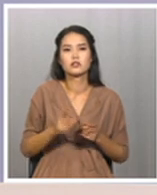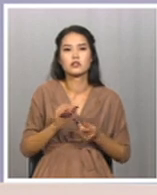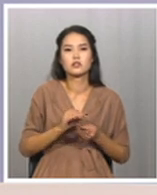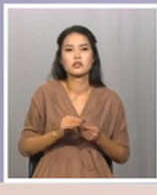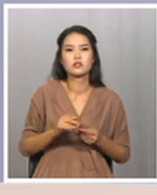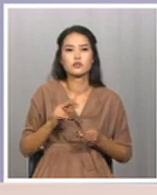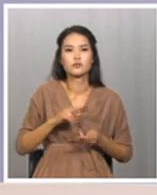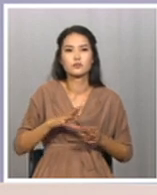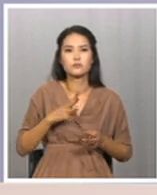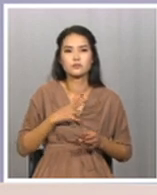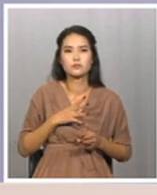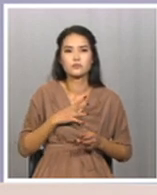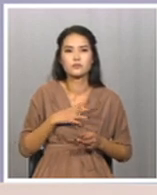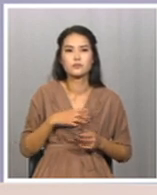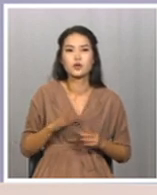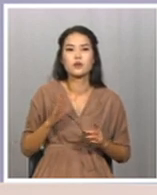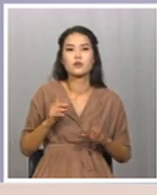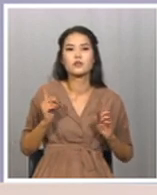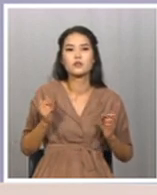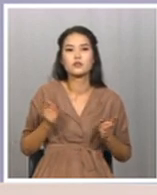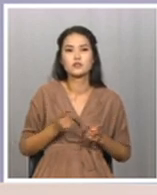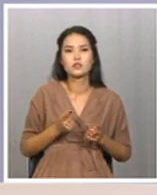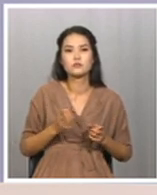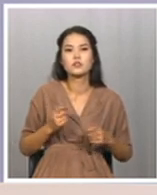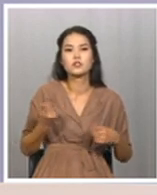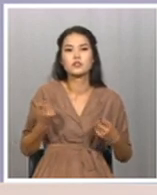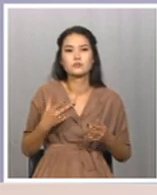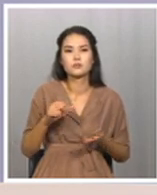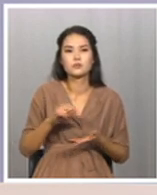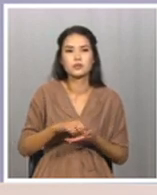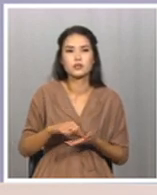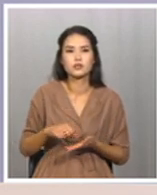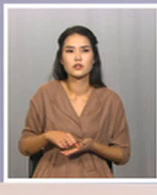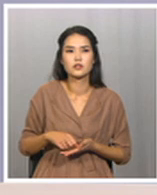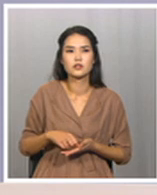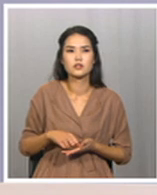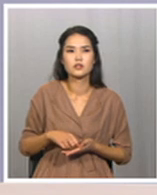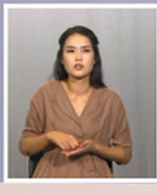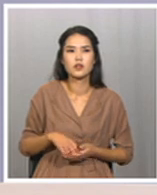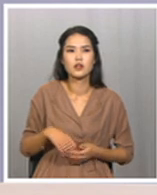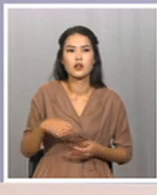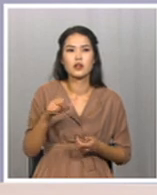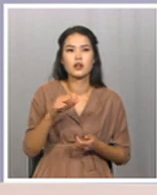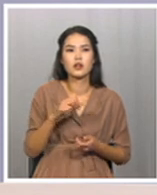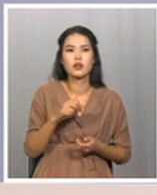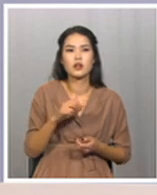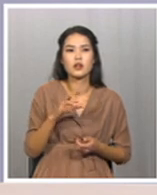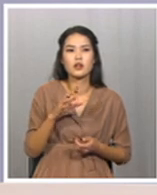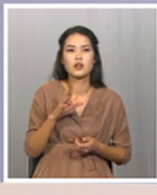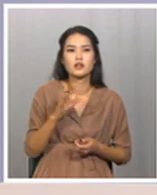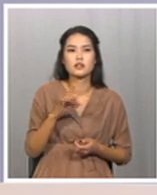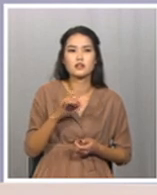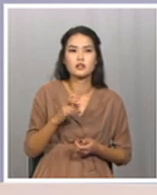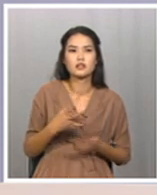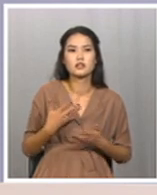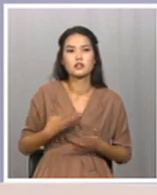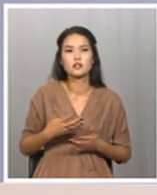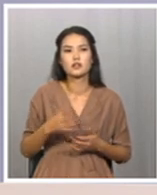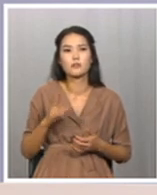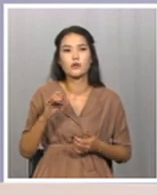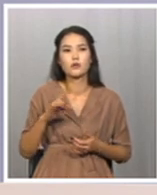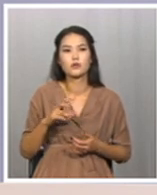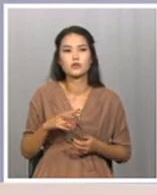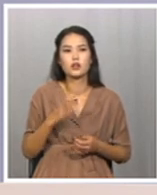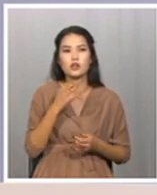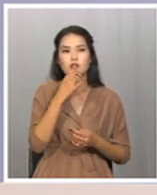замысла? В чем и чем же является любовь? Великим даром или проклятием? Ответьте